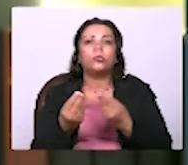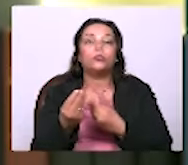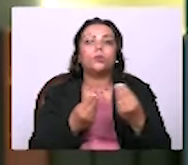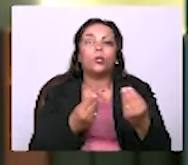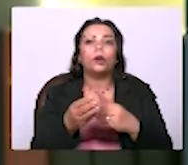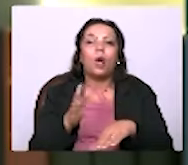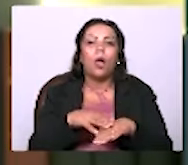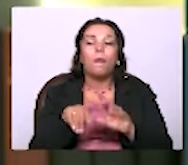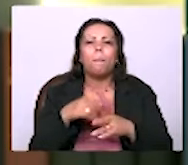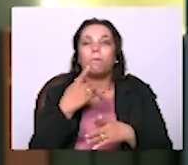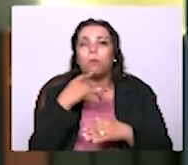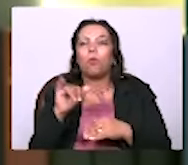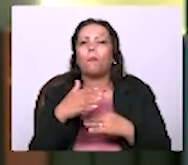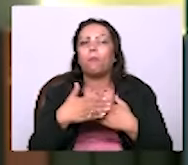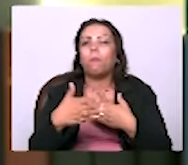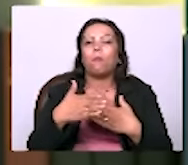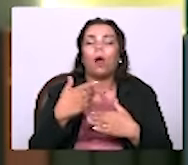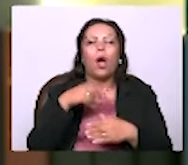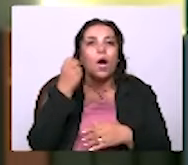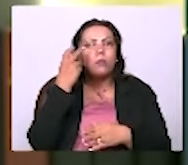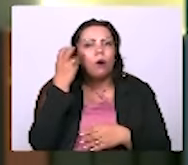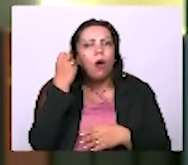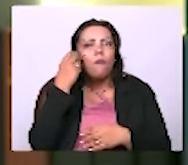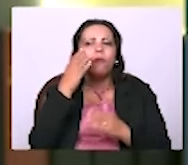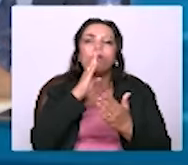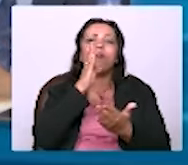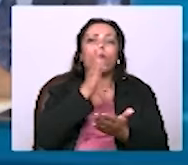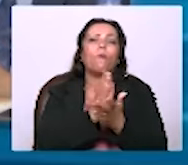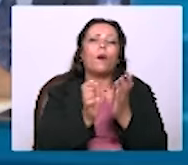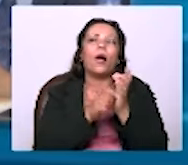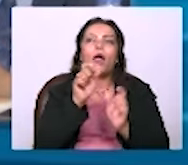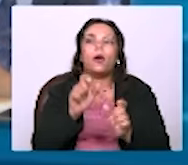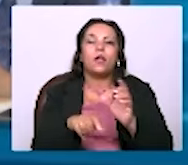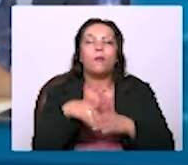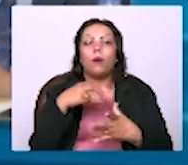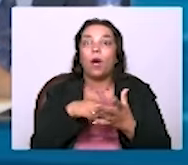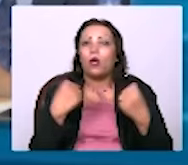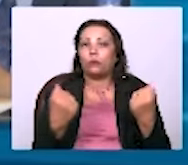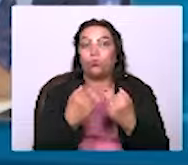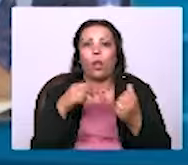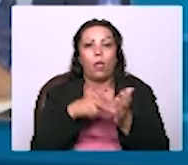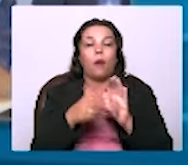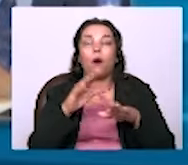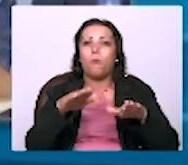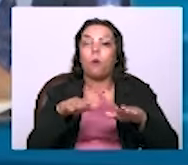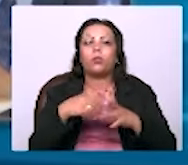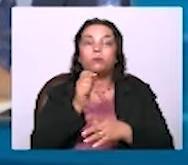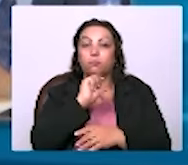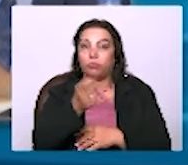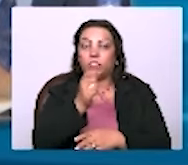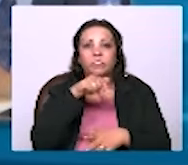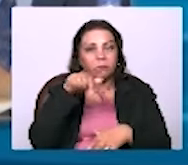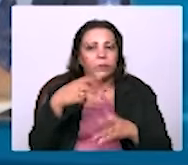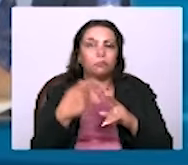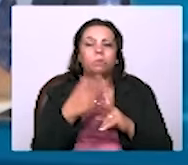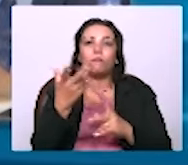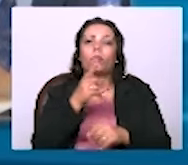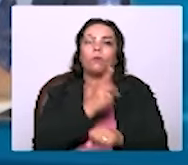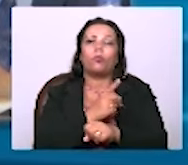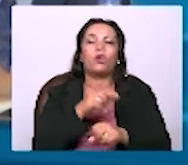حول بعض ابعاد ثقافه حقوق الانسان الورشه حاضر فيها عدد من الاساتذه